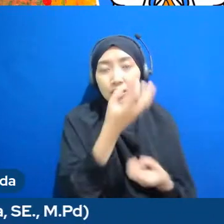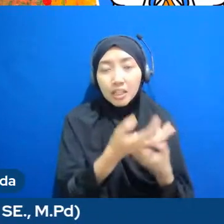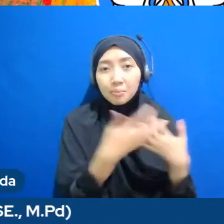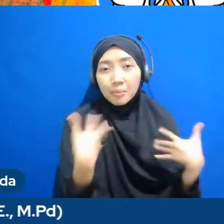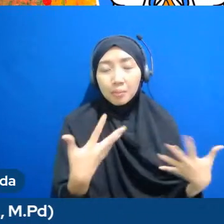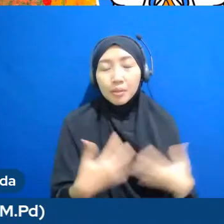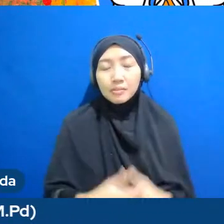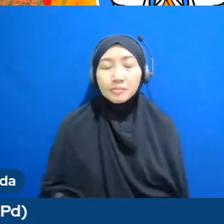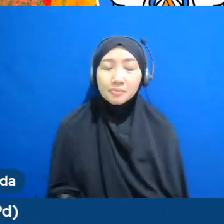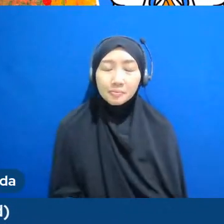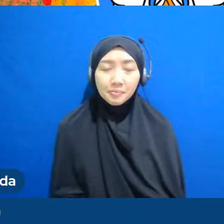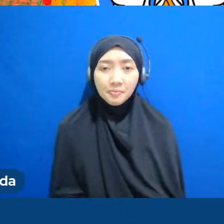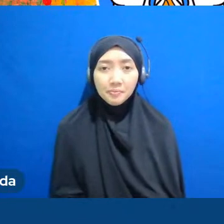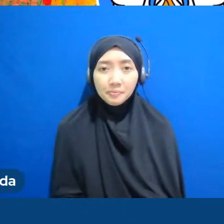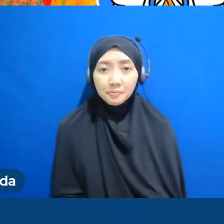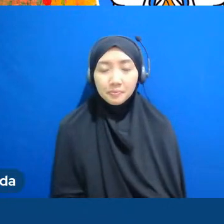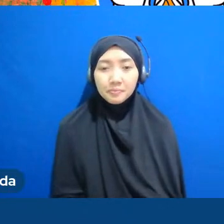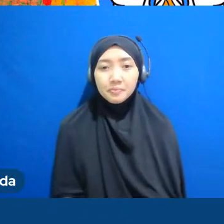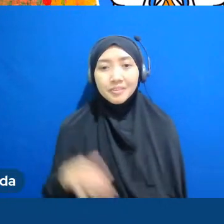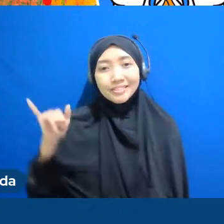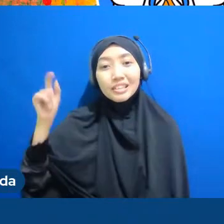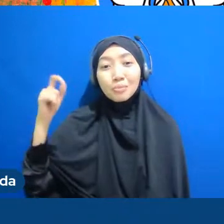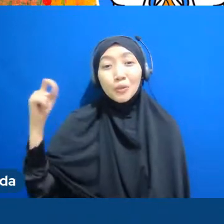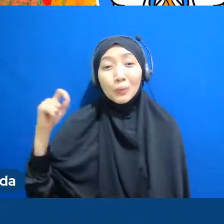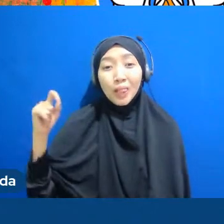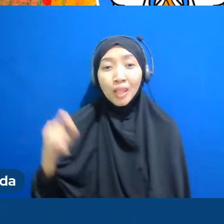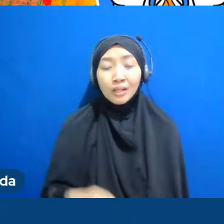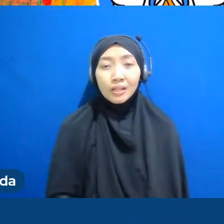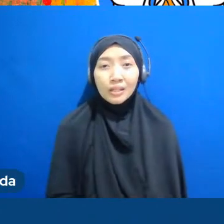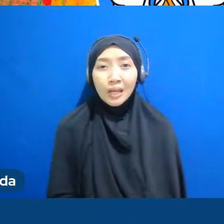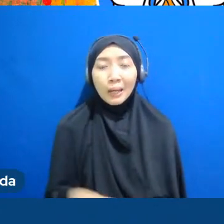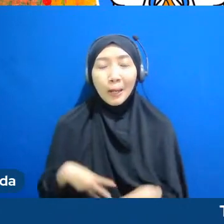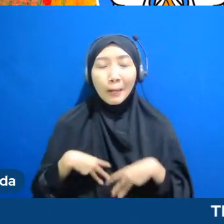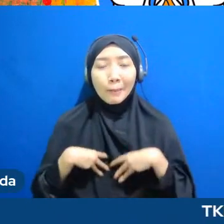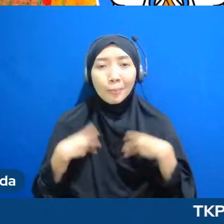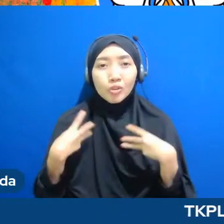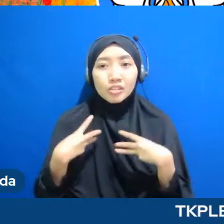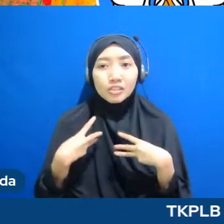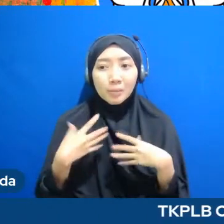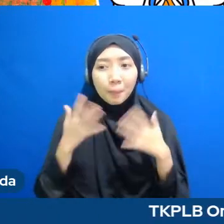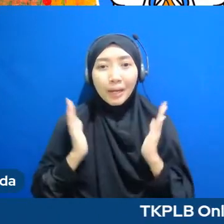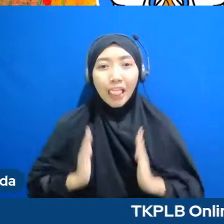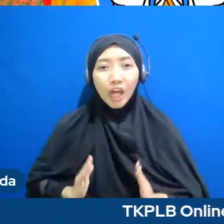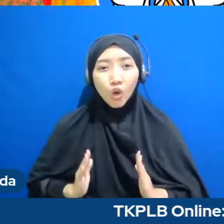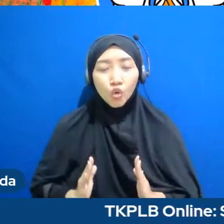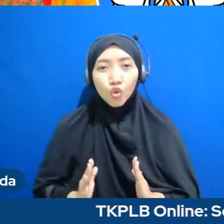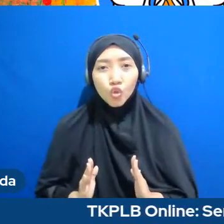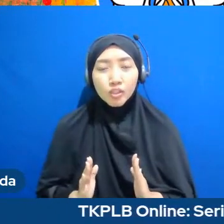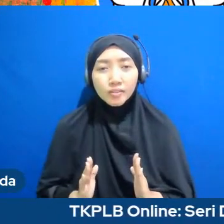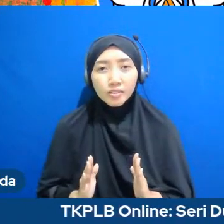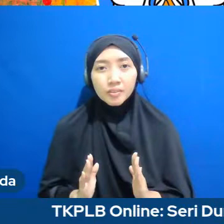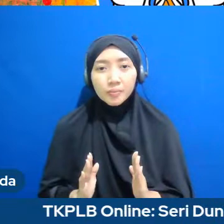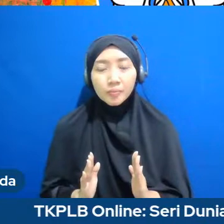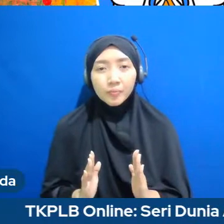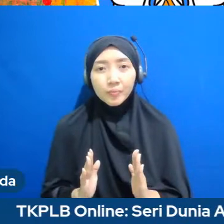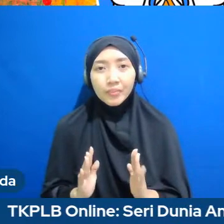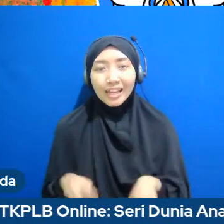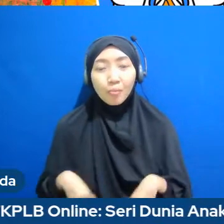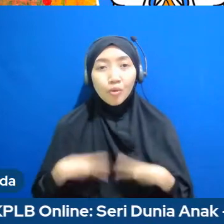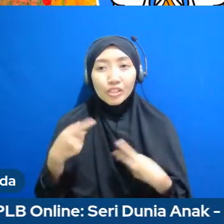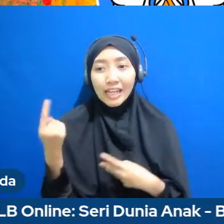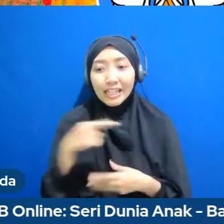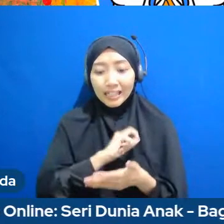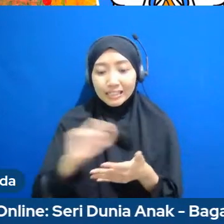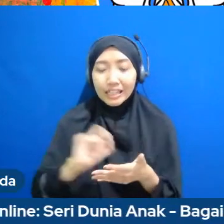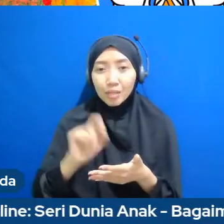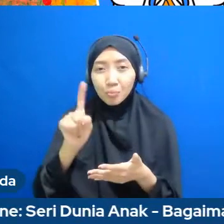itu. Ya betul, memang emosi apa perilaku seperti itu kita harus punya catatan